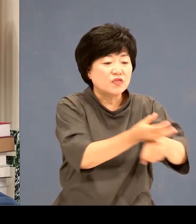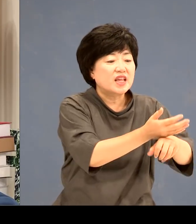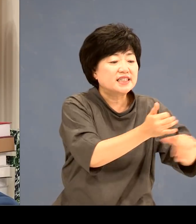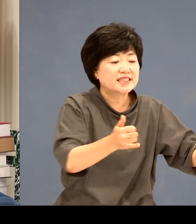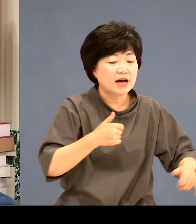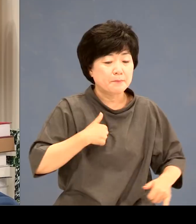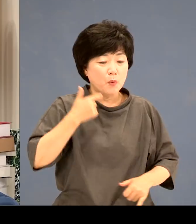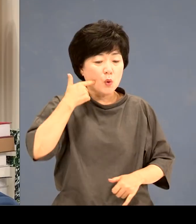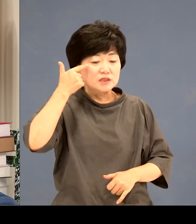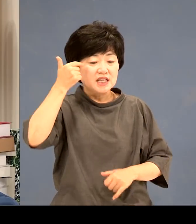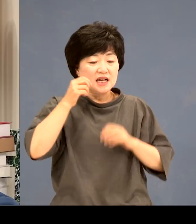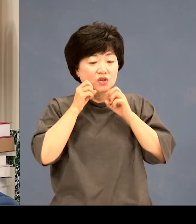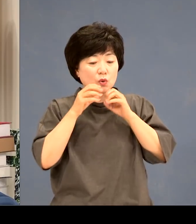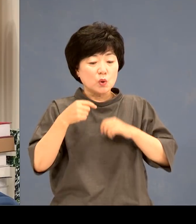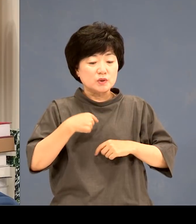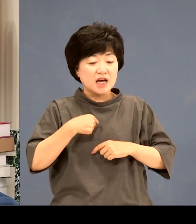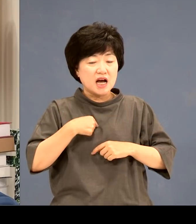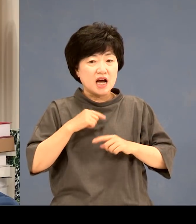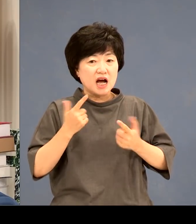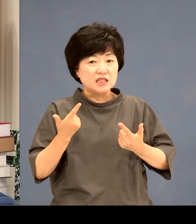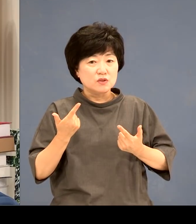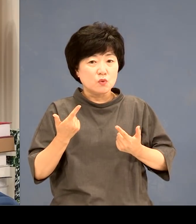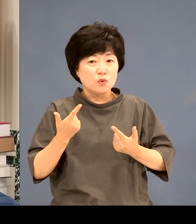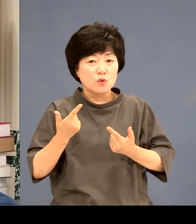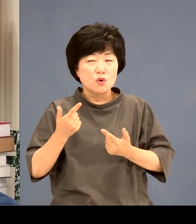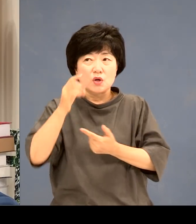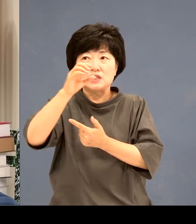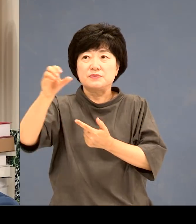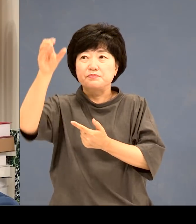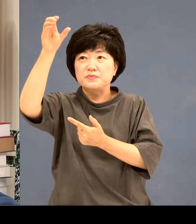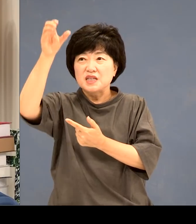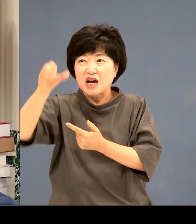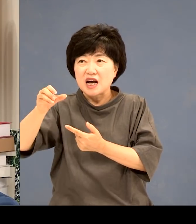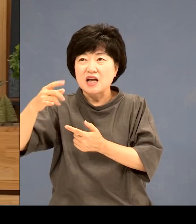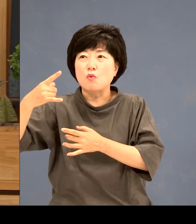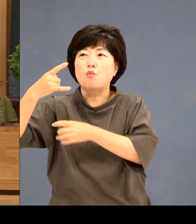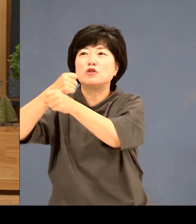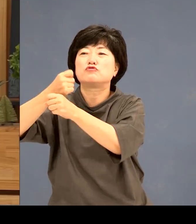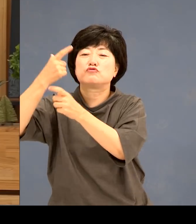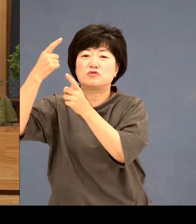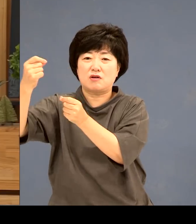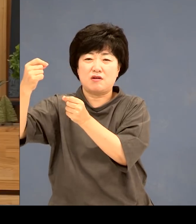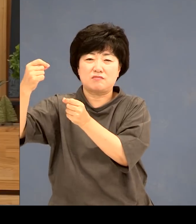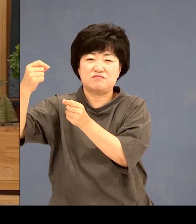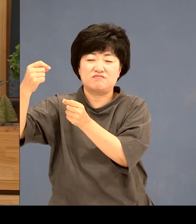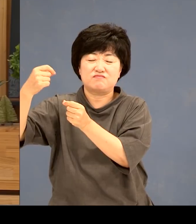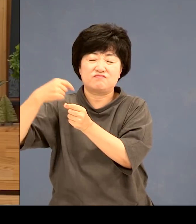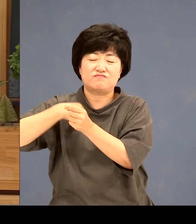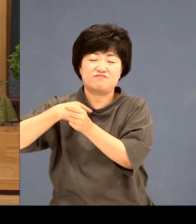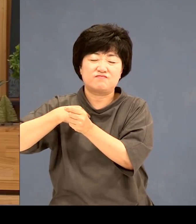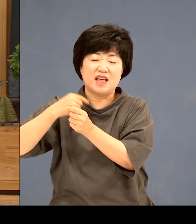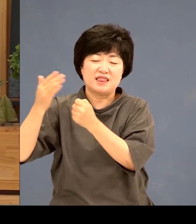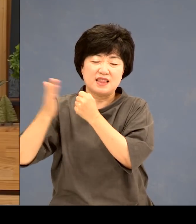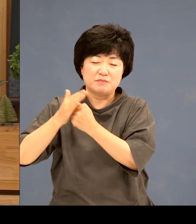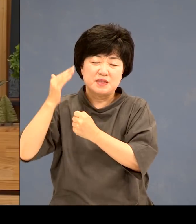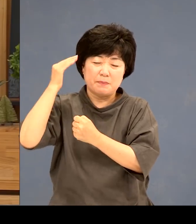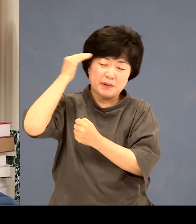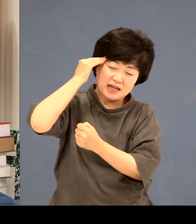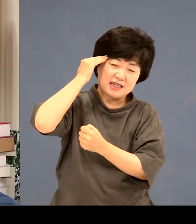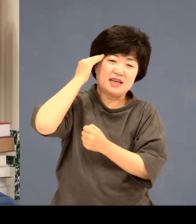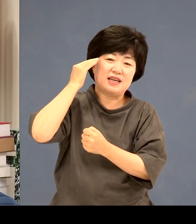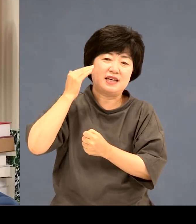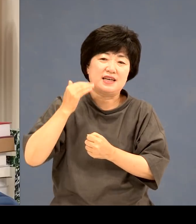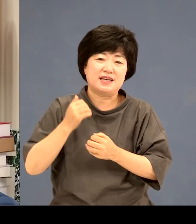있는 사람들이 바로 목회자요, 선교사라고 하는 것을 하나님이 그때 다시 한번 말씀해 주면서 정말